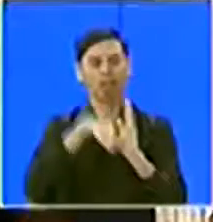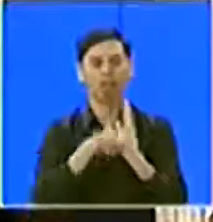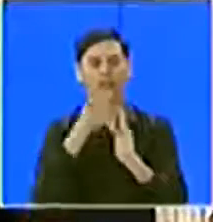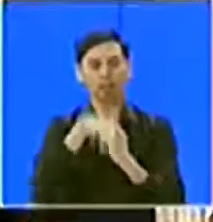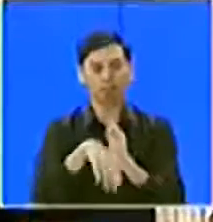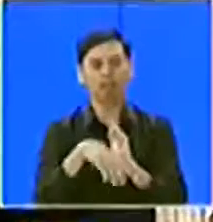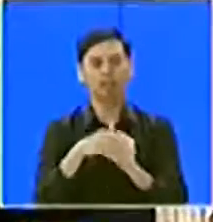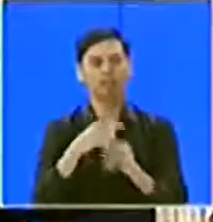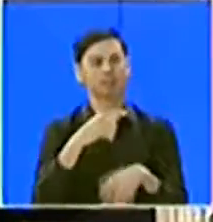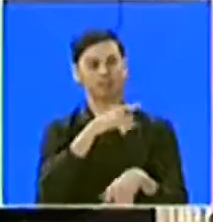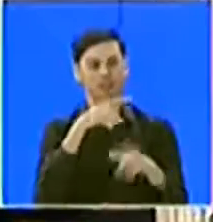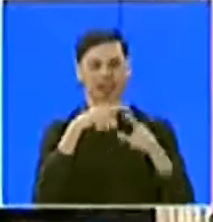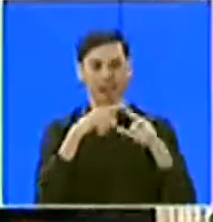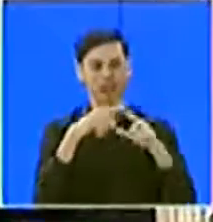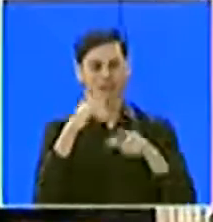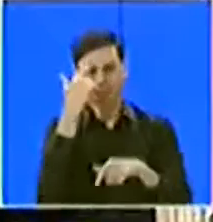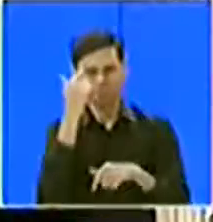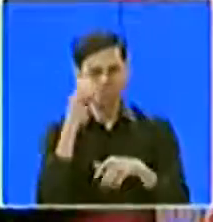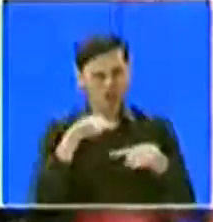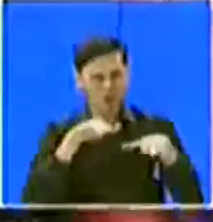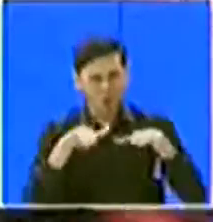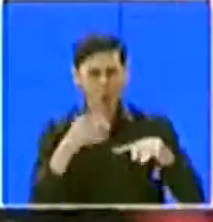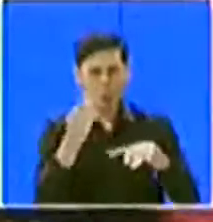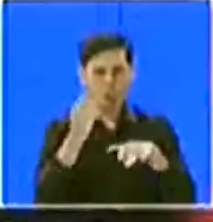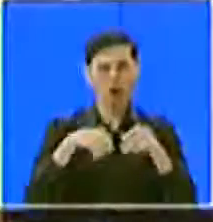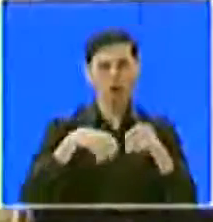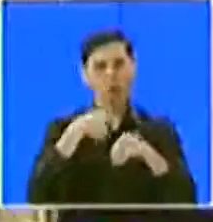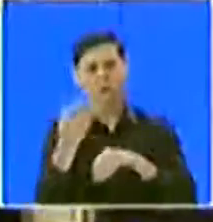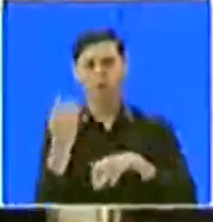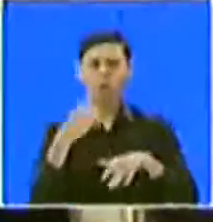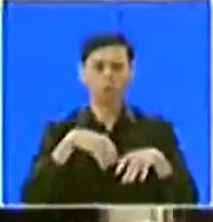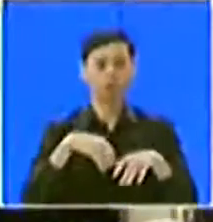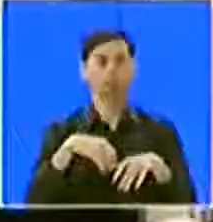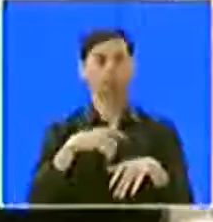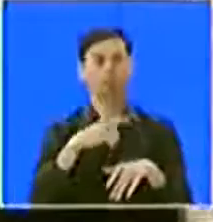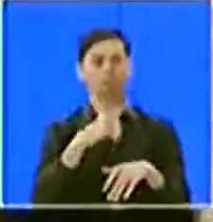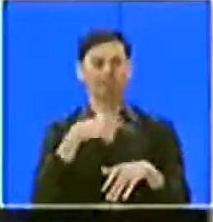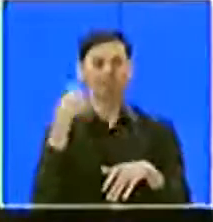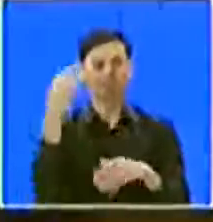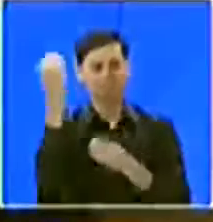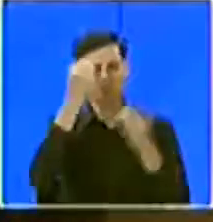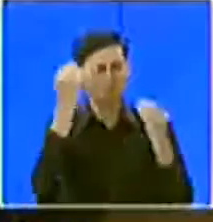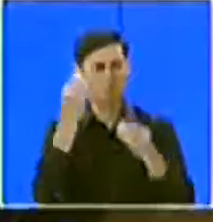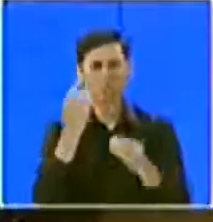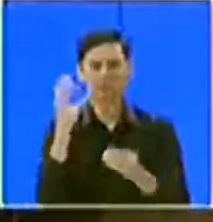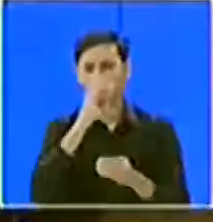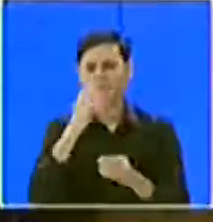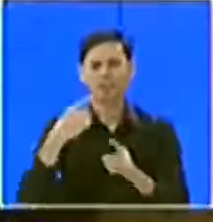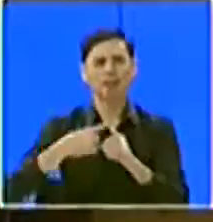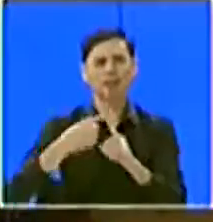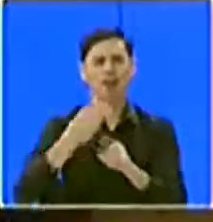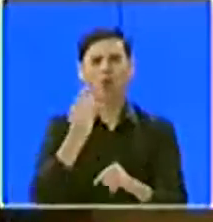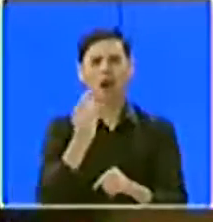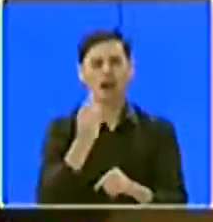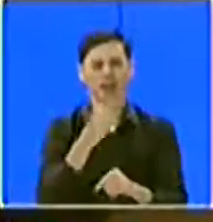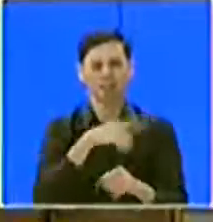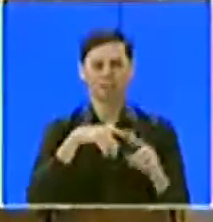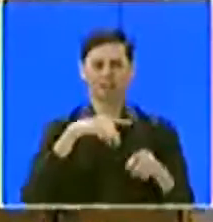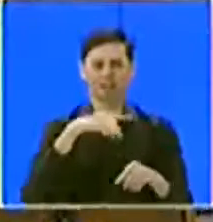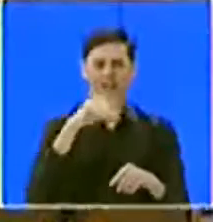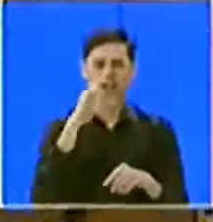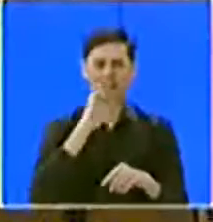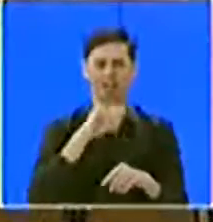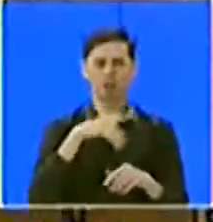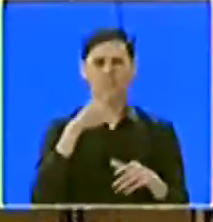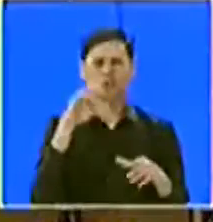harus pandai-pandai mengatur pengeluaran. Meski mengaku sering kebingungan mencari tambahan, namun anehnya keluarga Amina tidak termasuk